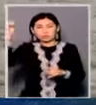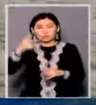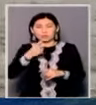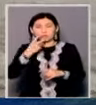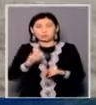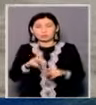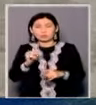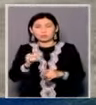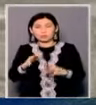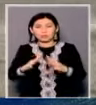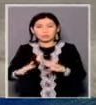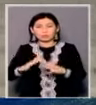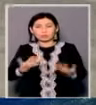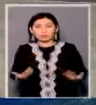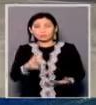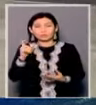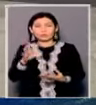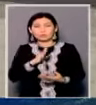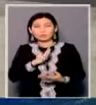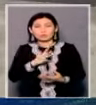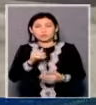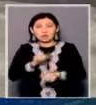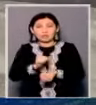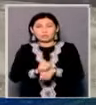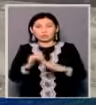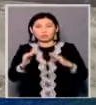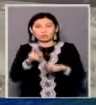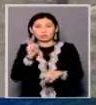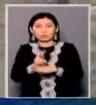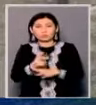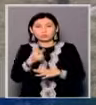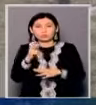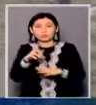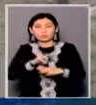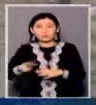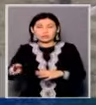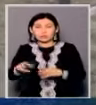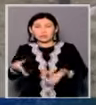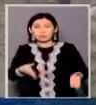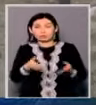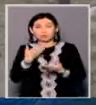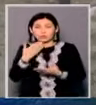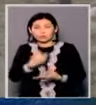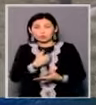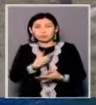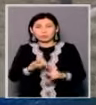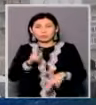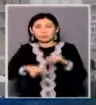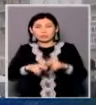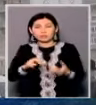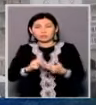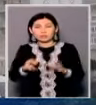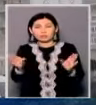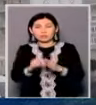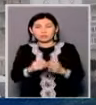Бұл Береке ықшам ауданының тұрғындары. Олар аялдамадан үйге қайтар 300 метр жерге жол салынса дейді. Өйткені